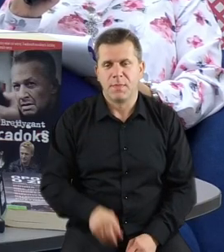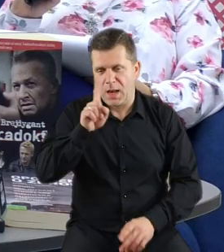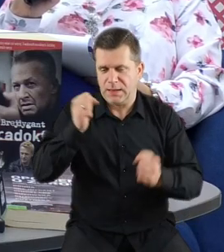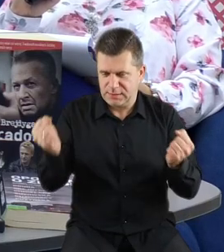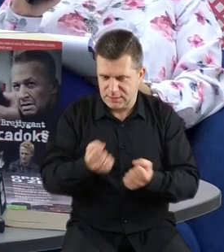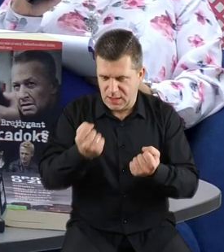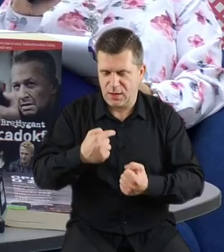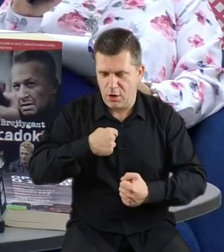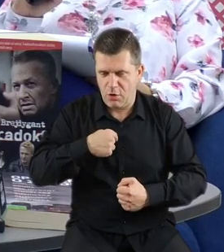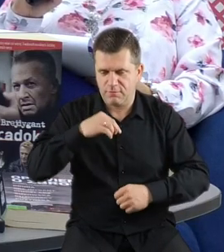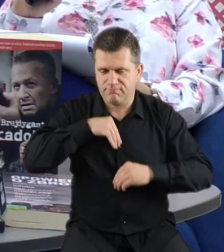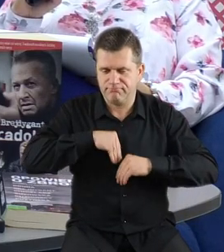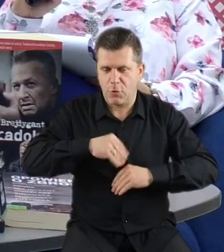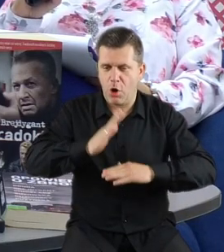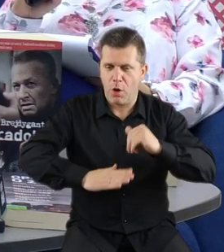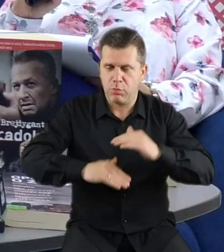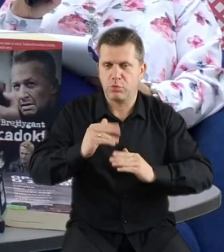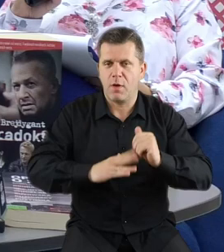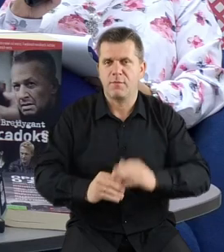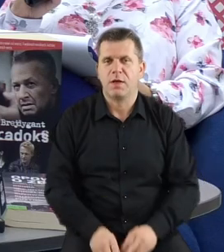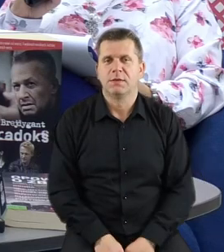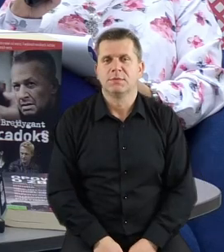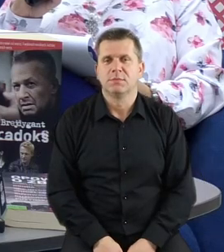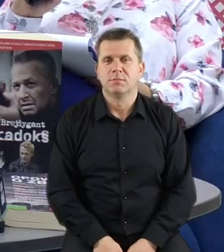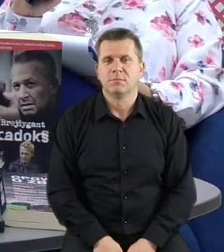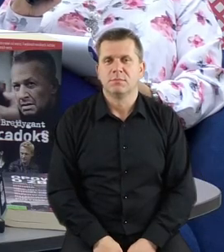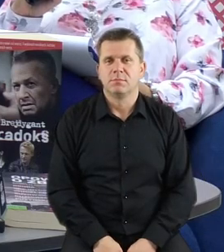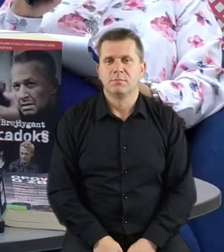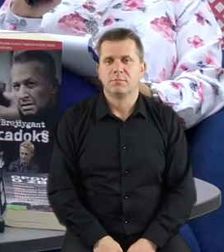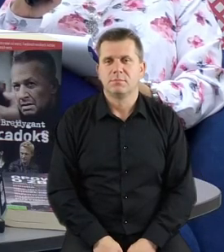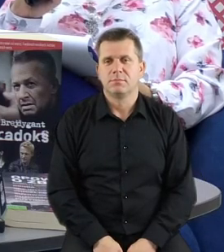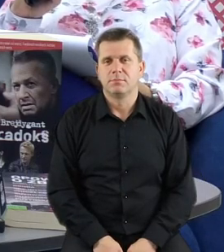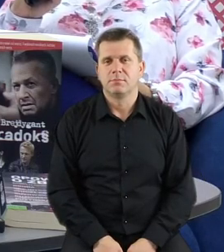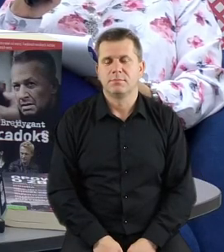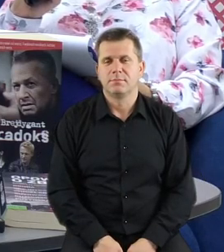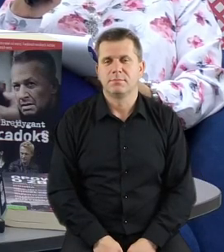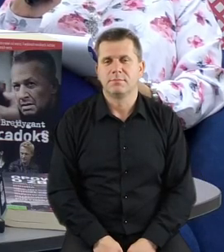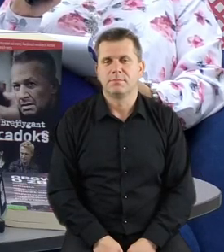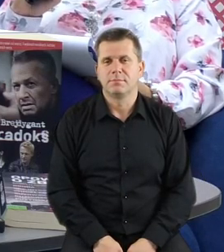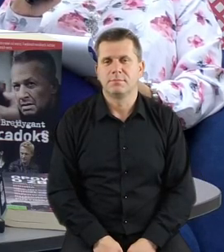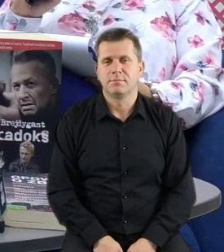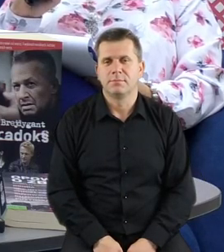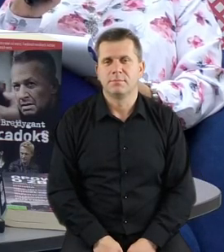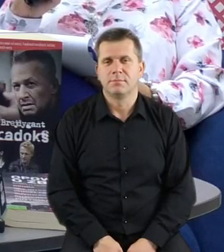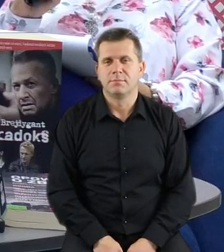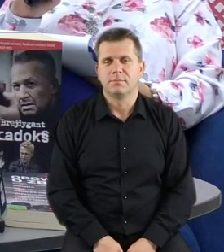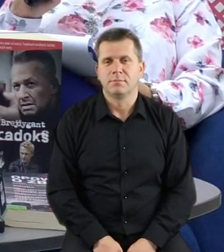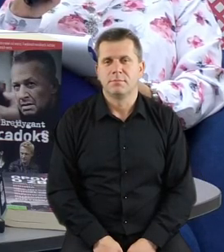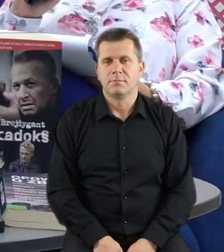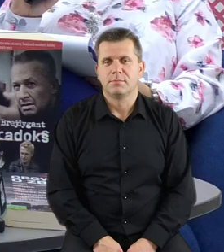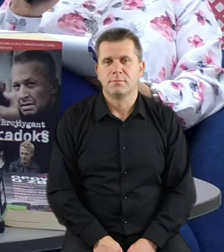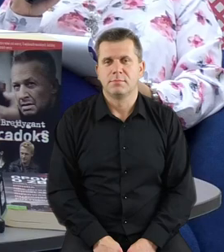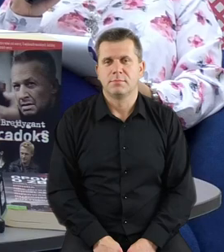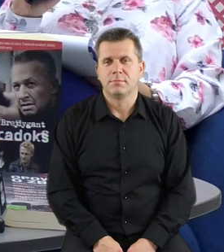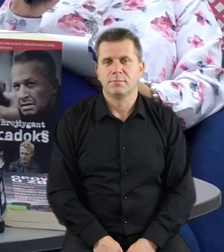ale staram się to w sobie budować, zabijając swój egotyzm jakby po drodze. Takie